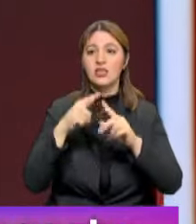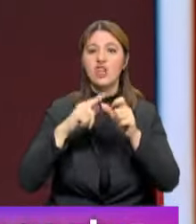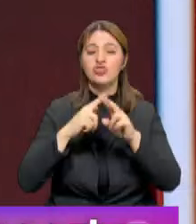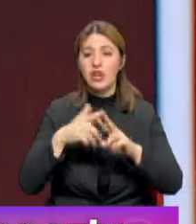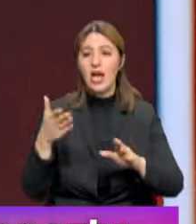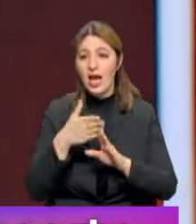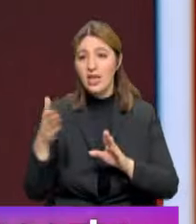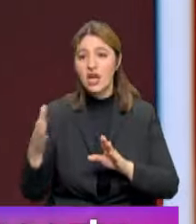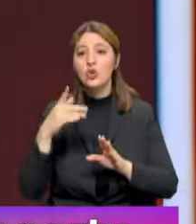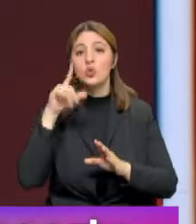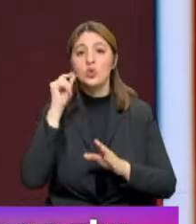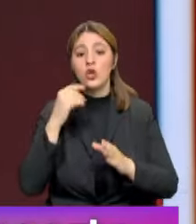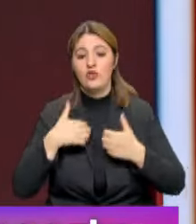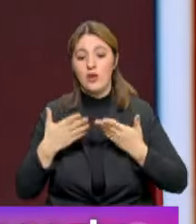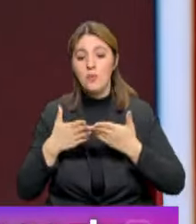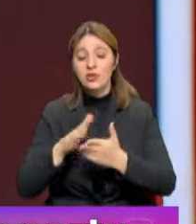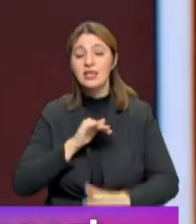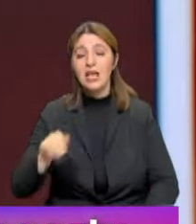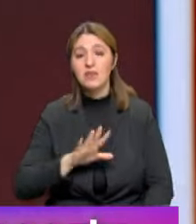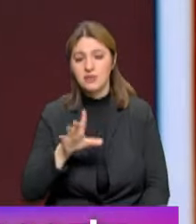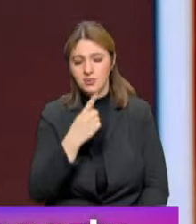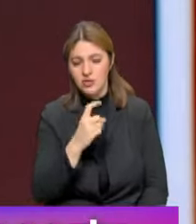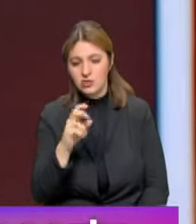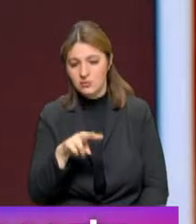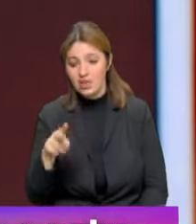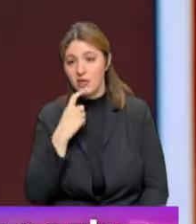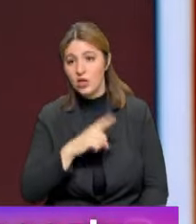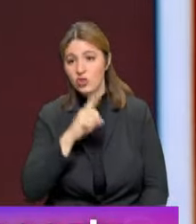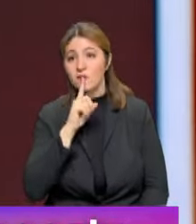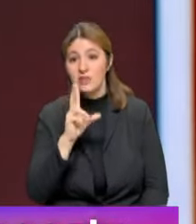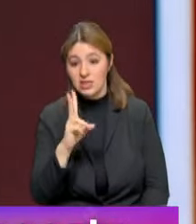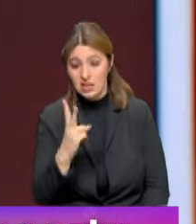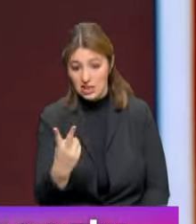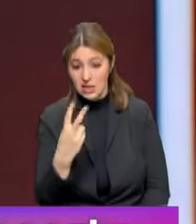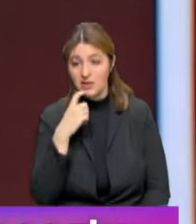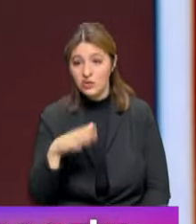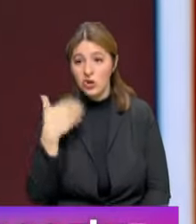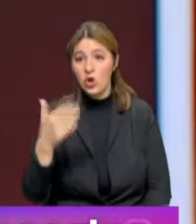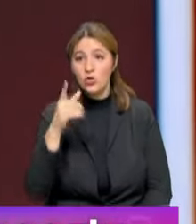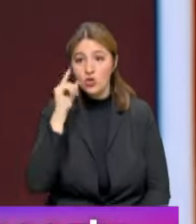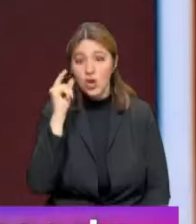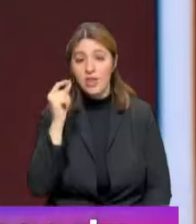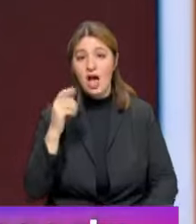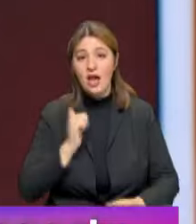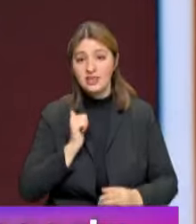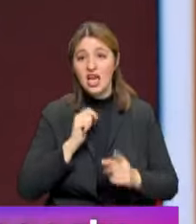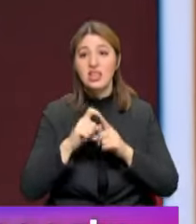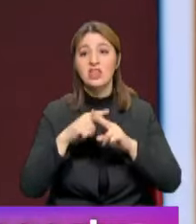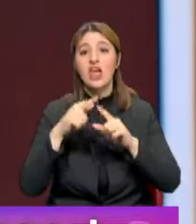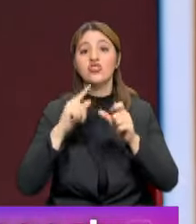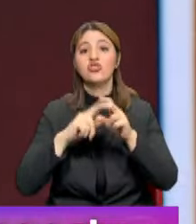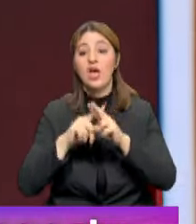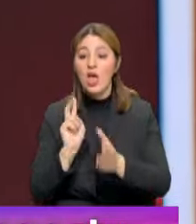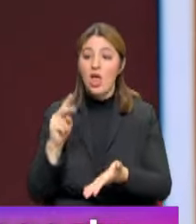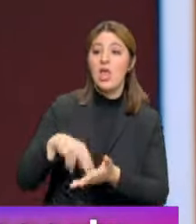kadar Yunan güvenlik botu gelmez 1922'den sonra 102 yıl sonra Yunan askeri Datça'ya kadar çıkmaz